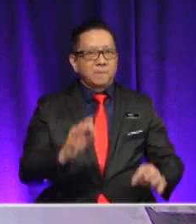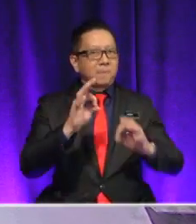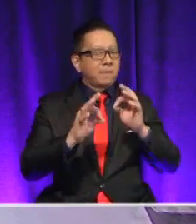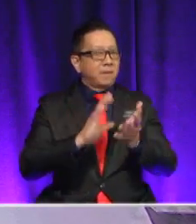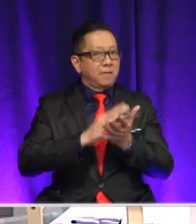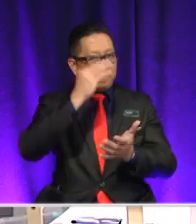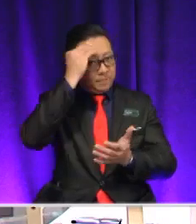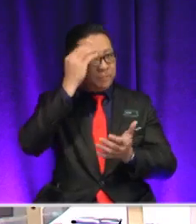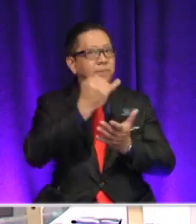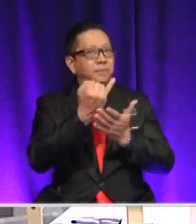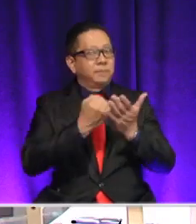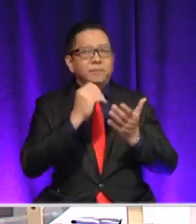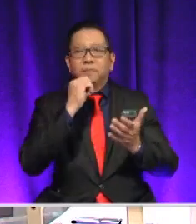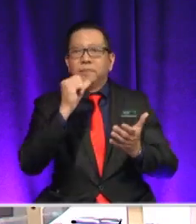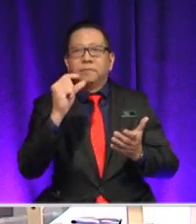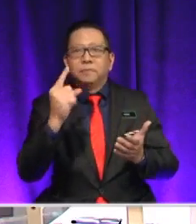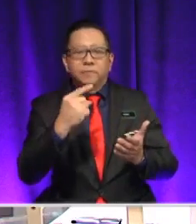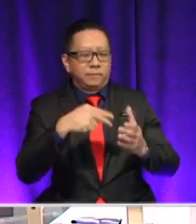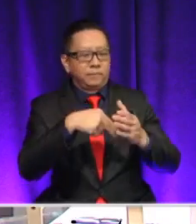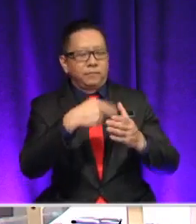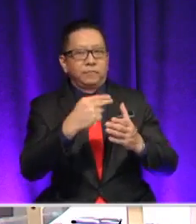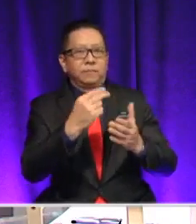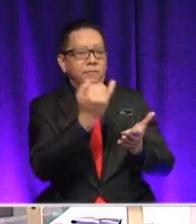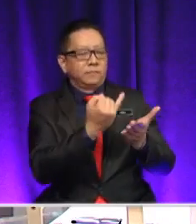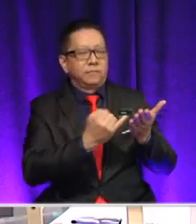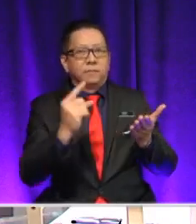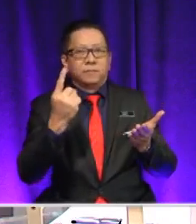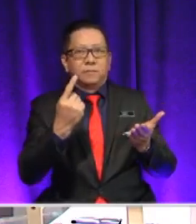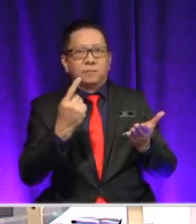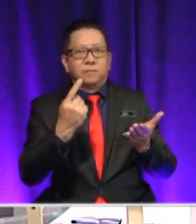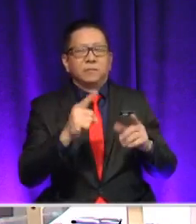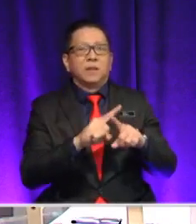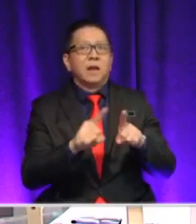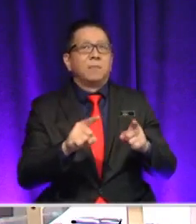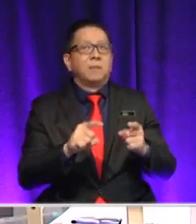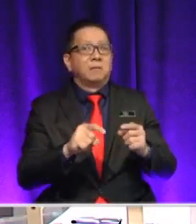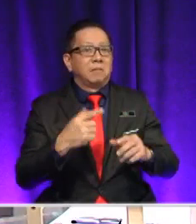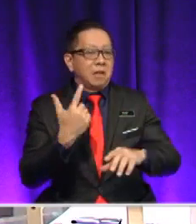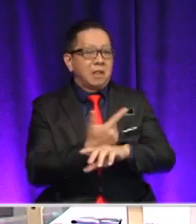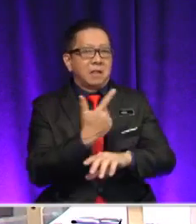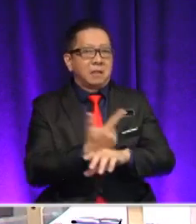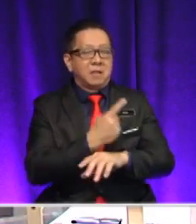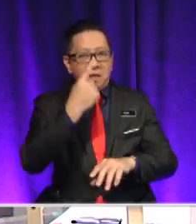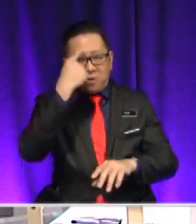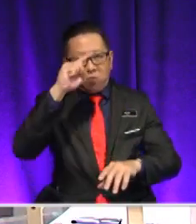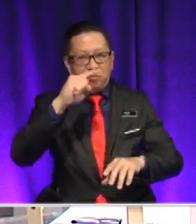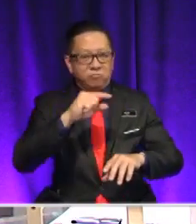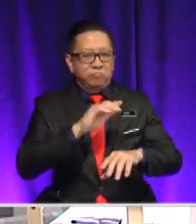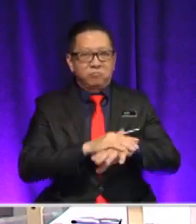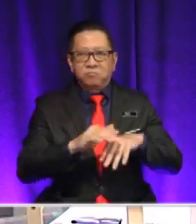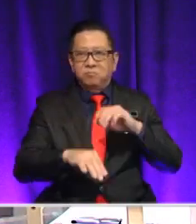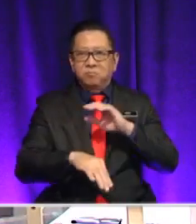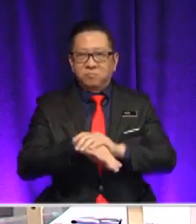bukan saja kita dapat menghasilkan karya tapi kita dapat melatihmu tuh halus gitu dan koordinasi dengan